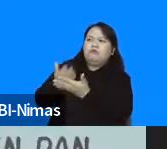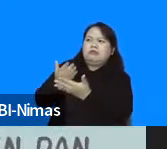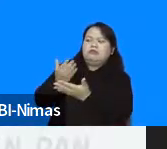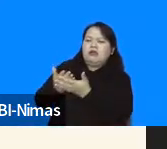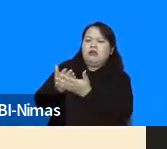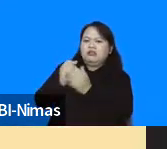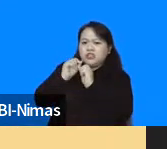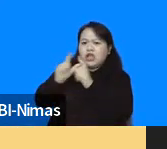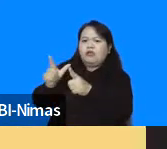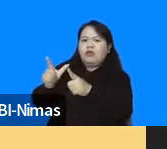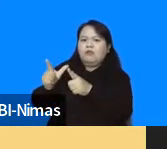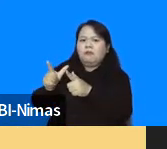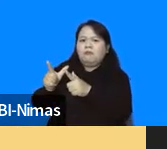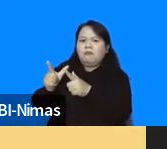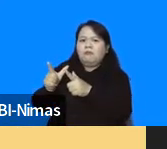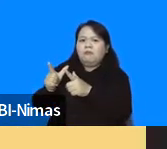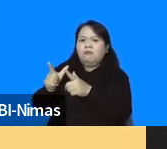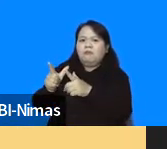meminta jawab.